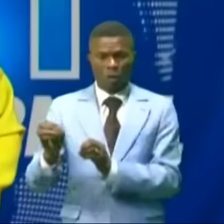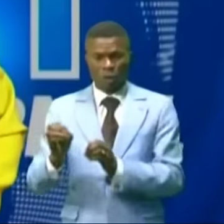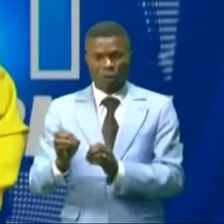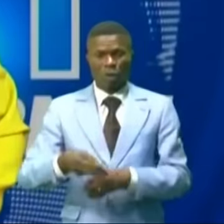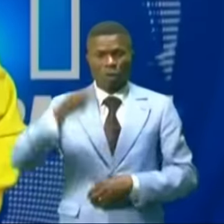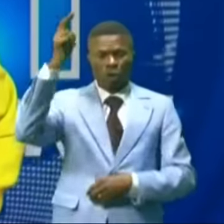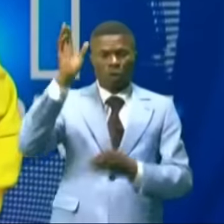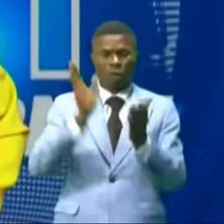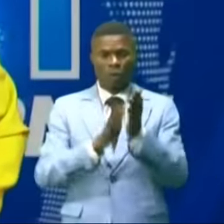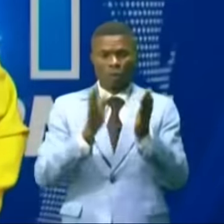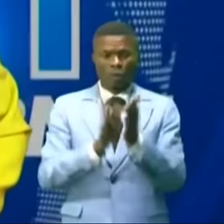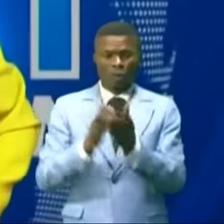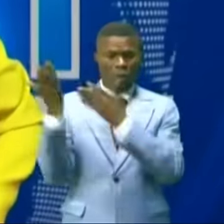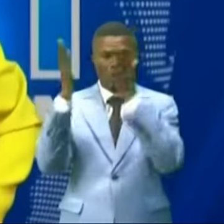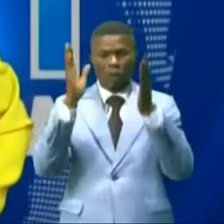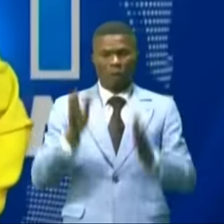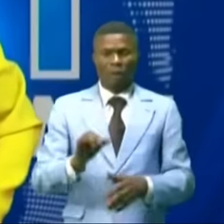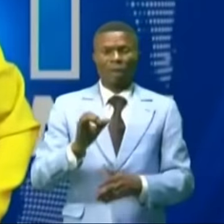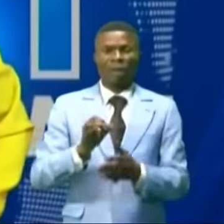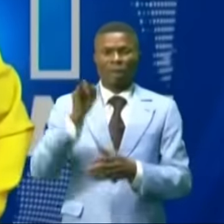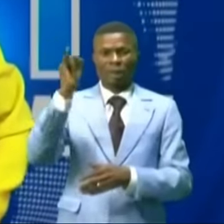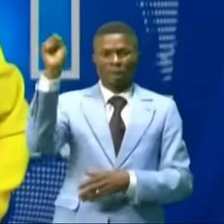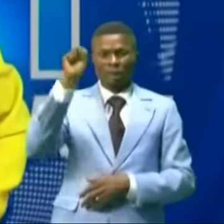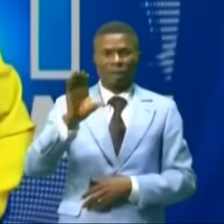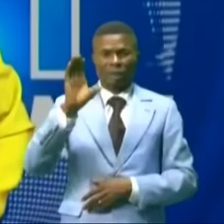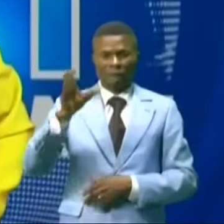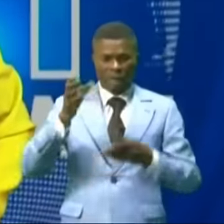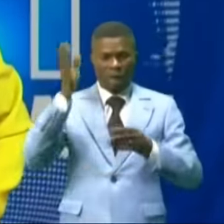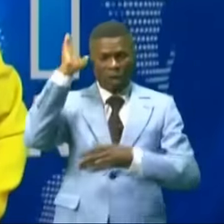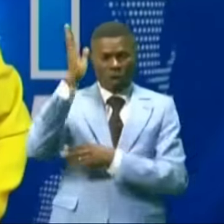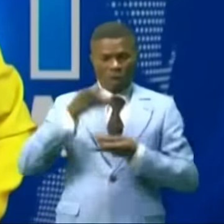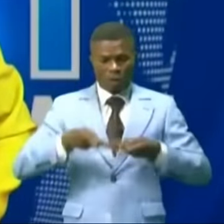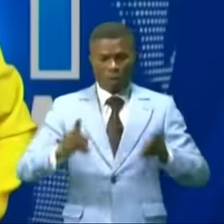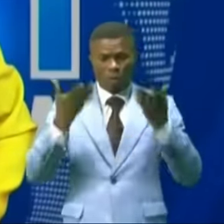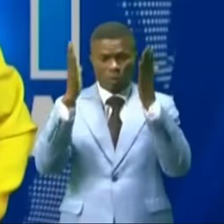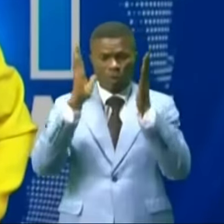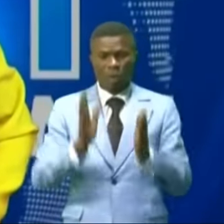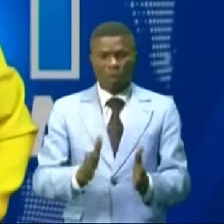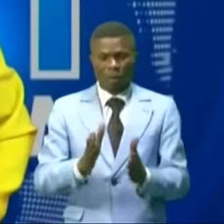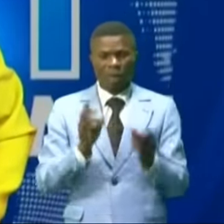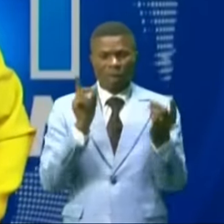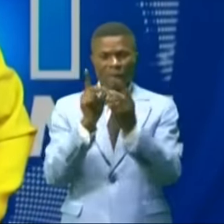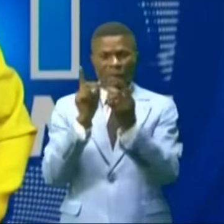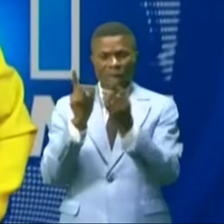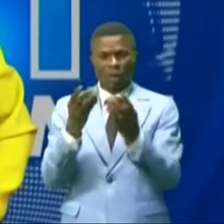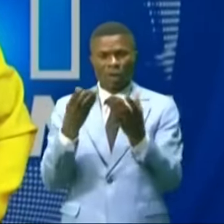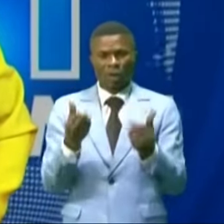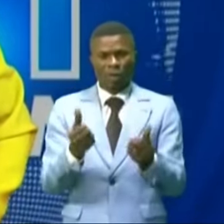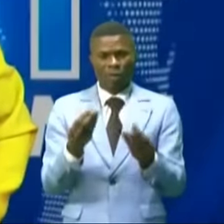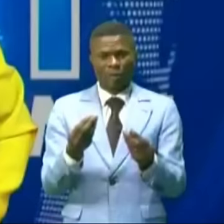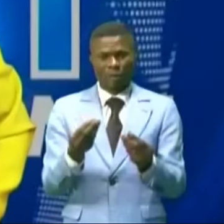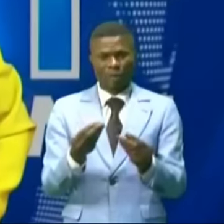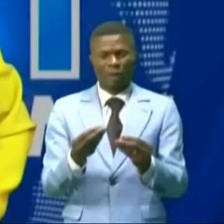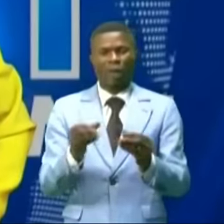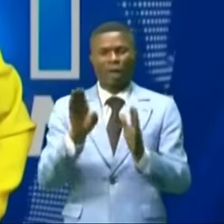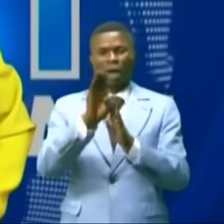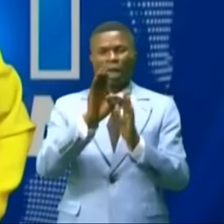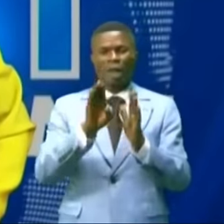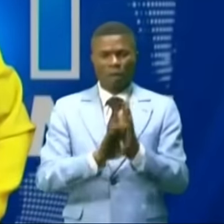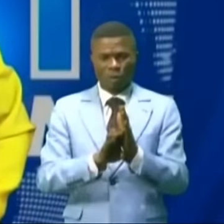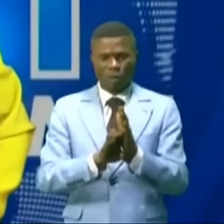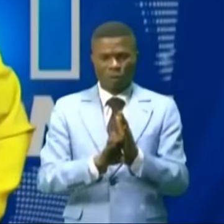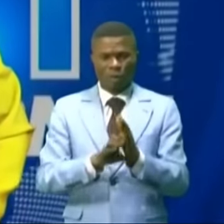Haute École du Commerce, une conférence qui a permis aux étudiants d'être en contact avec la codification de